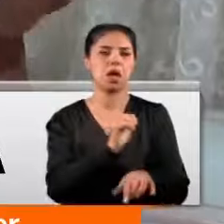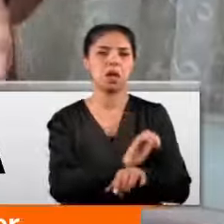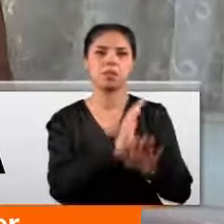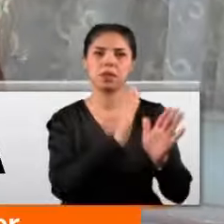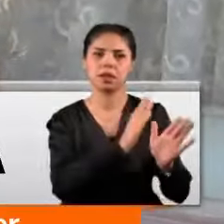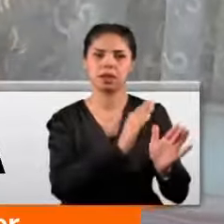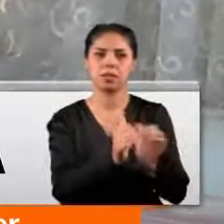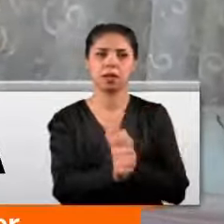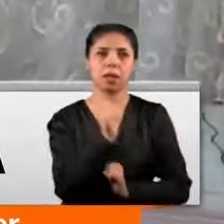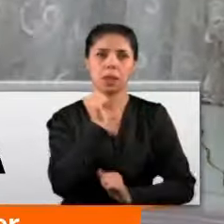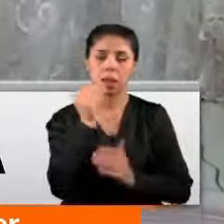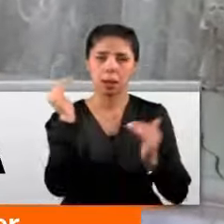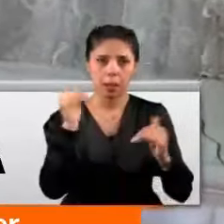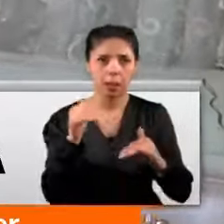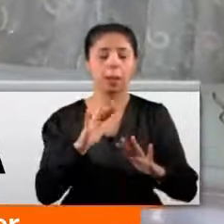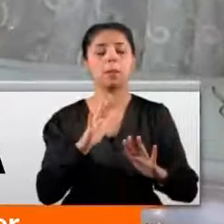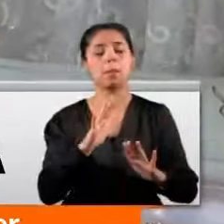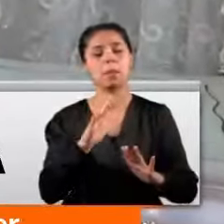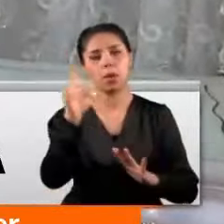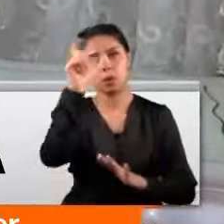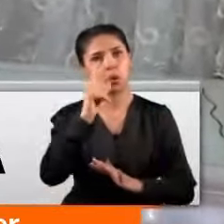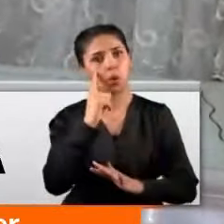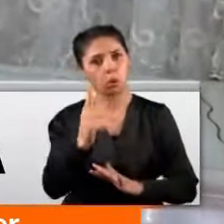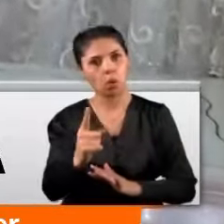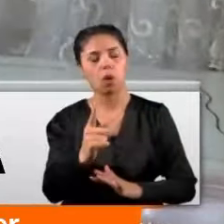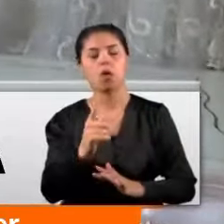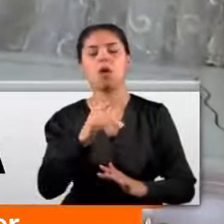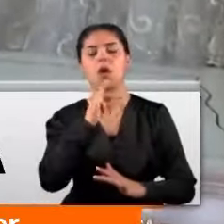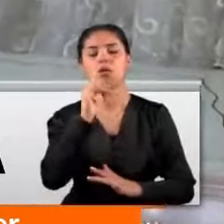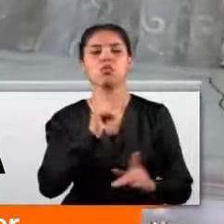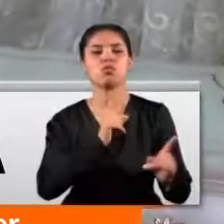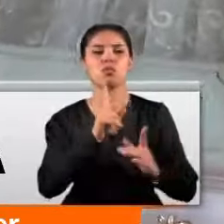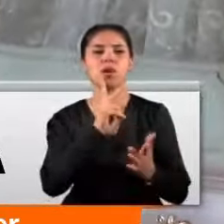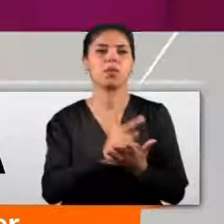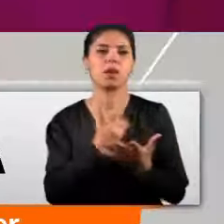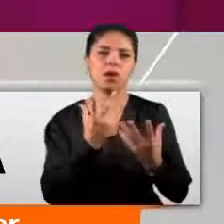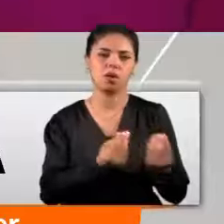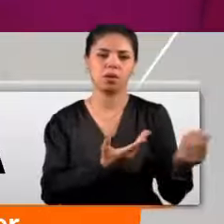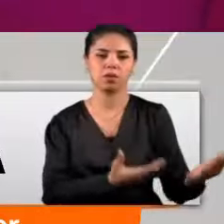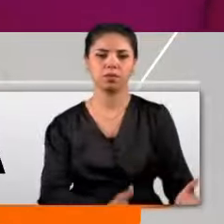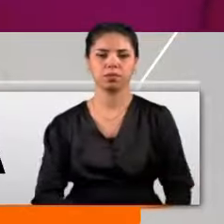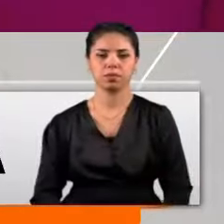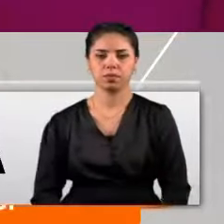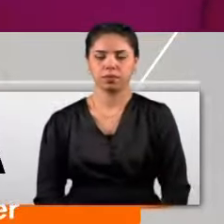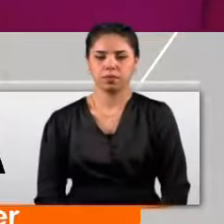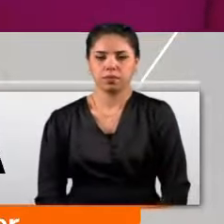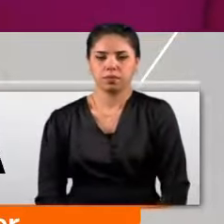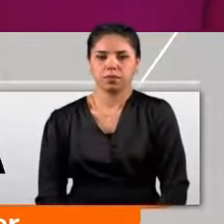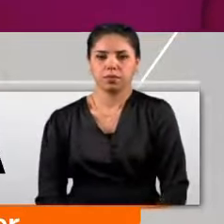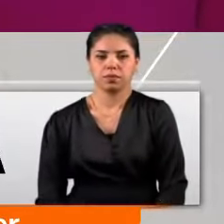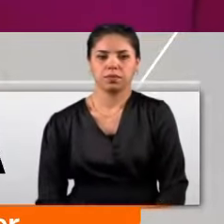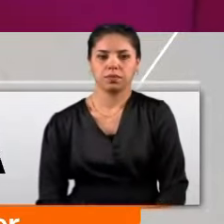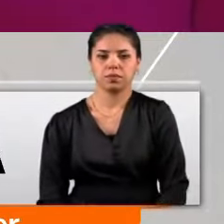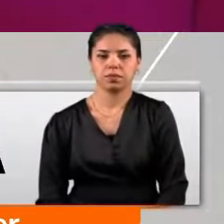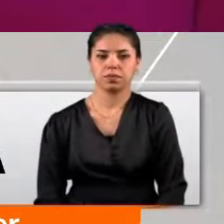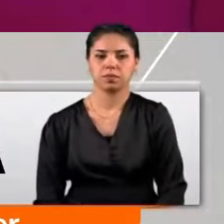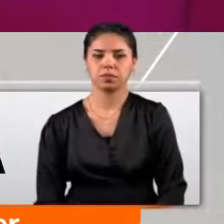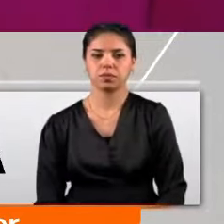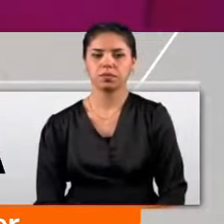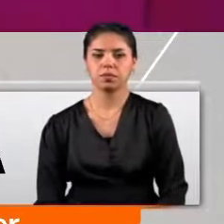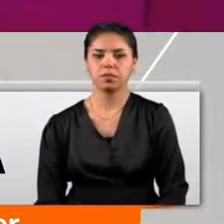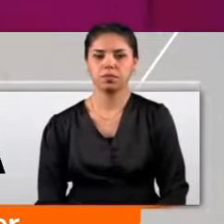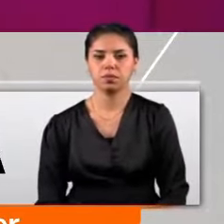ve iade edilip edilmeyeceği de Ağustos ayındaki o duruşmada belli olacak. Biraz daha kalsınlar, Eylül'e kadar orada